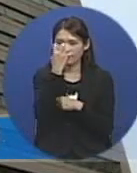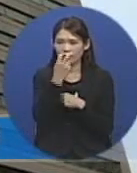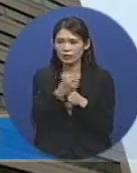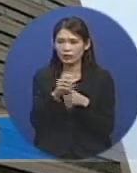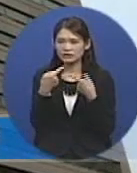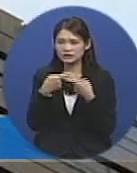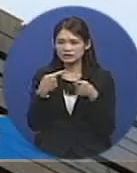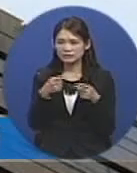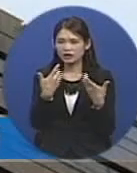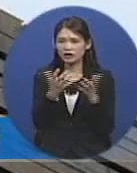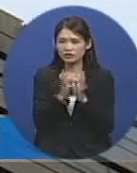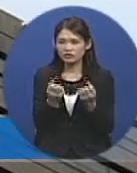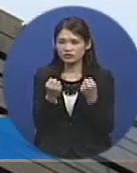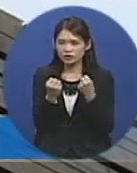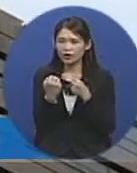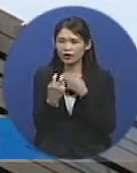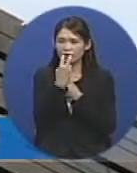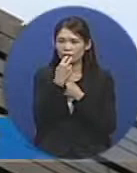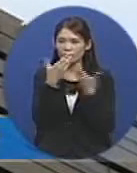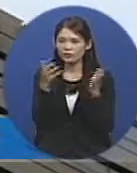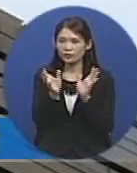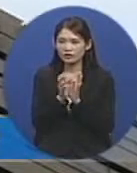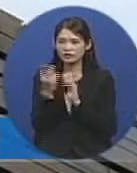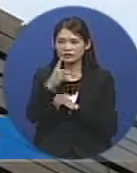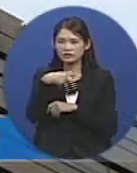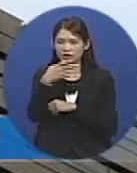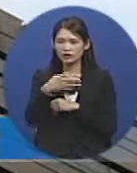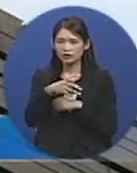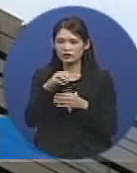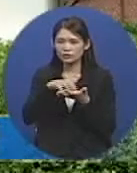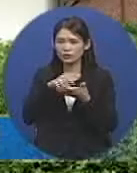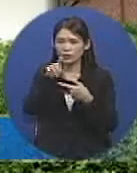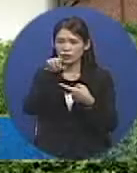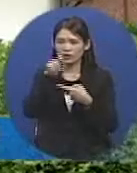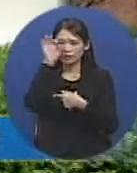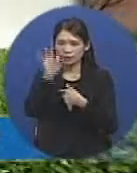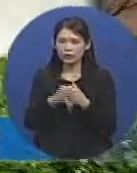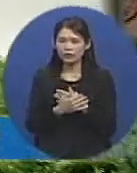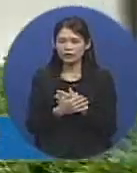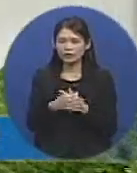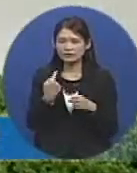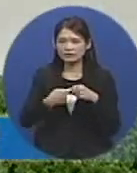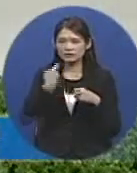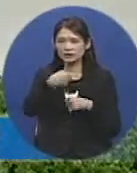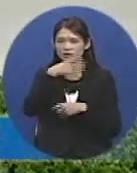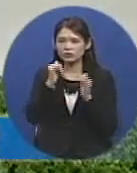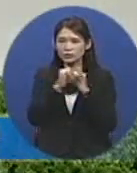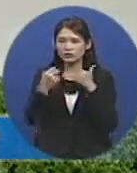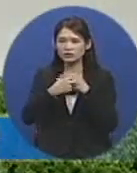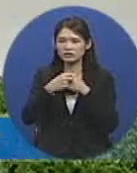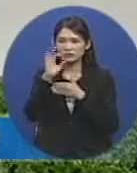건강보험심사평가원과 국민건강보험공단의 2013년 건강보험 통계 연보에 따르면 지난해 노인 진료비는